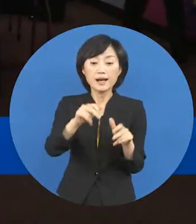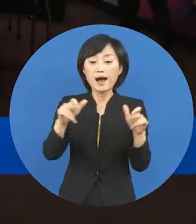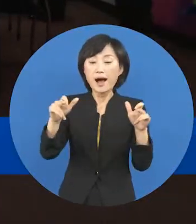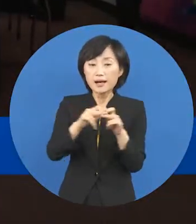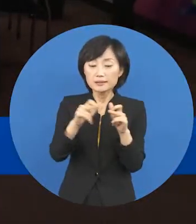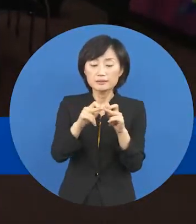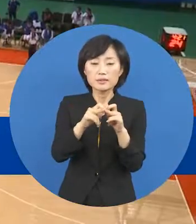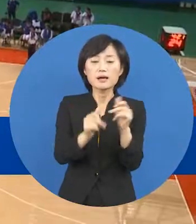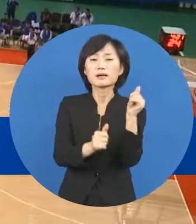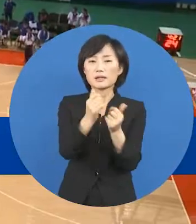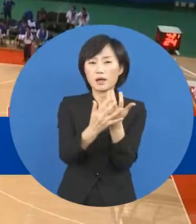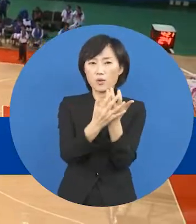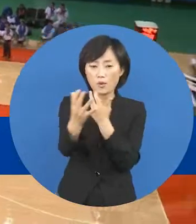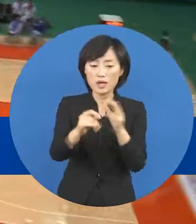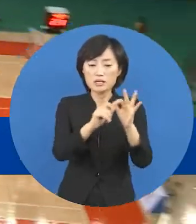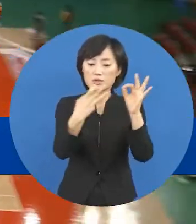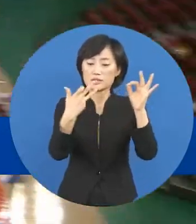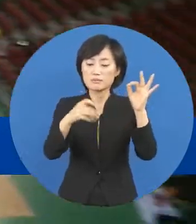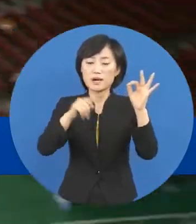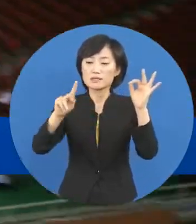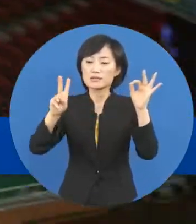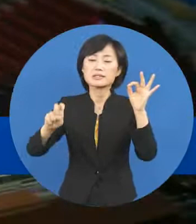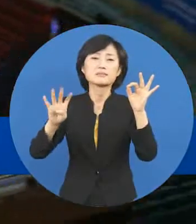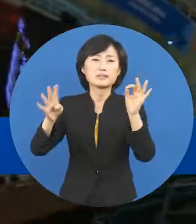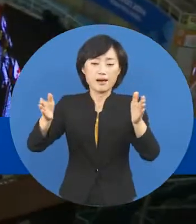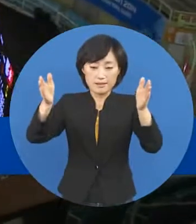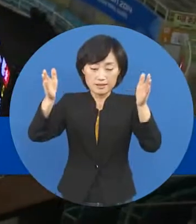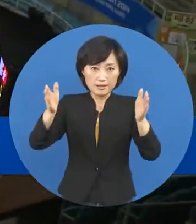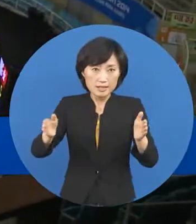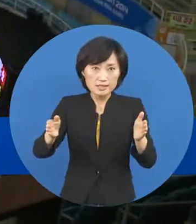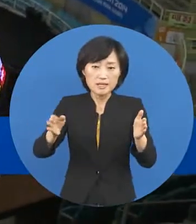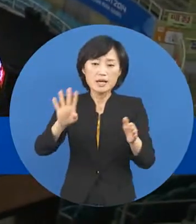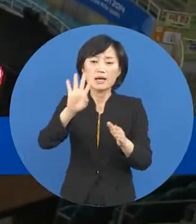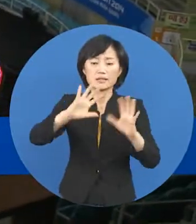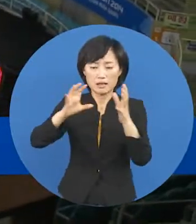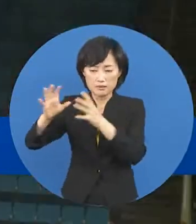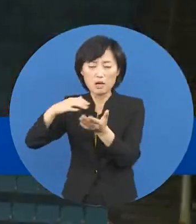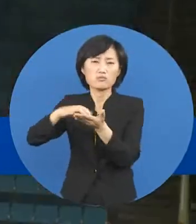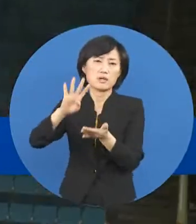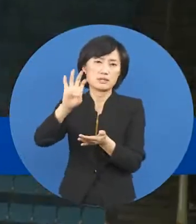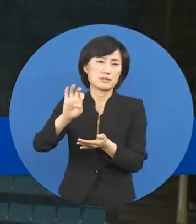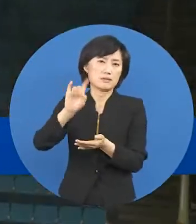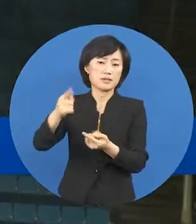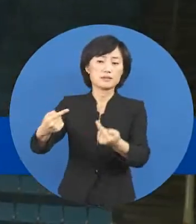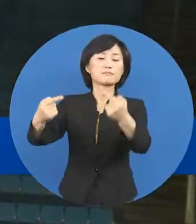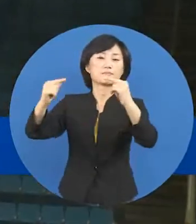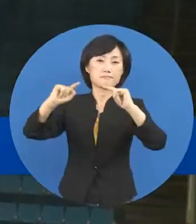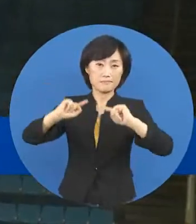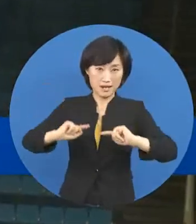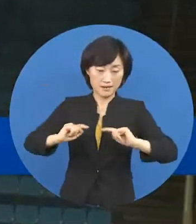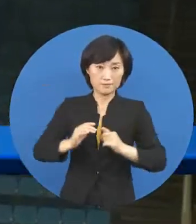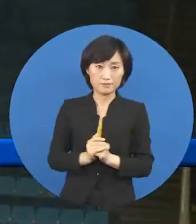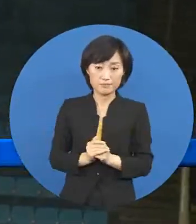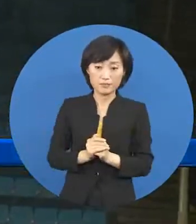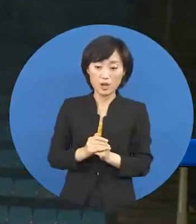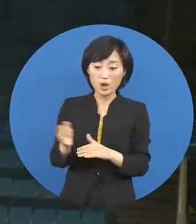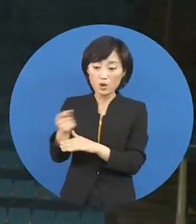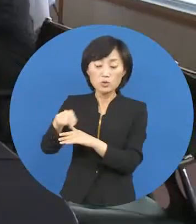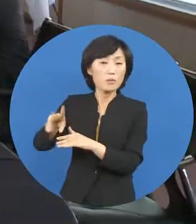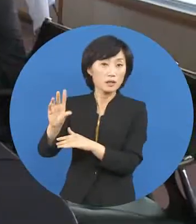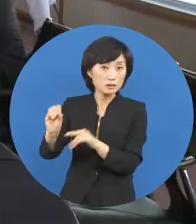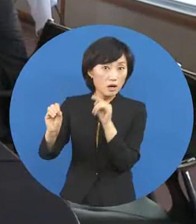2014 인천 장애인 아시아 경기대회는 지난 18일에서 오는 24일까지 41개국이 참여한 가운데